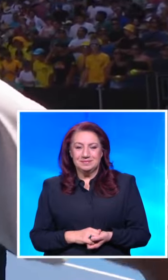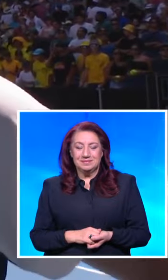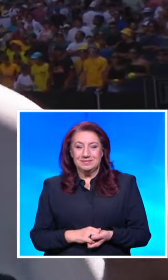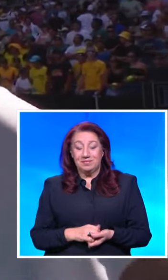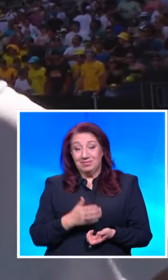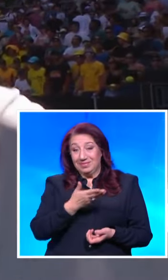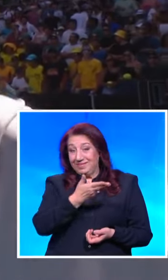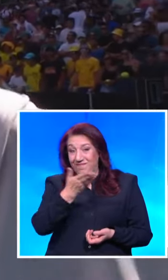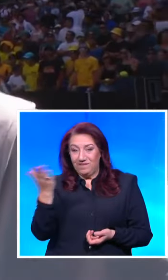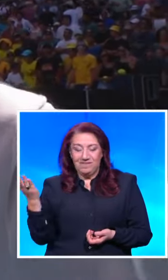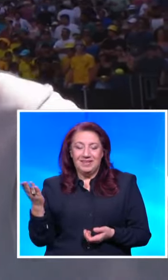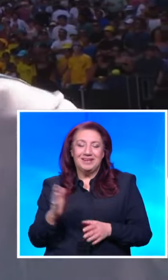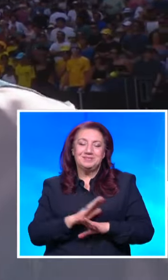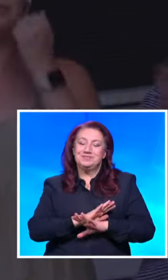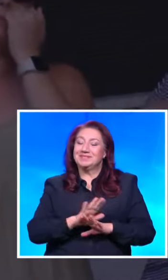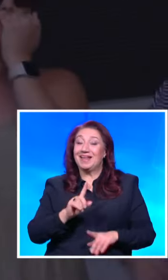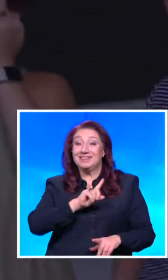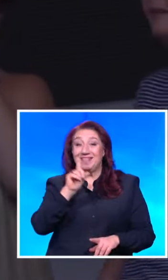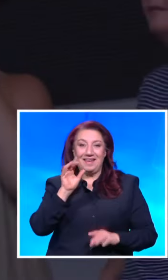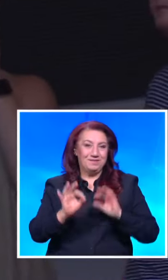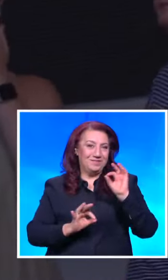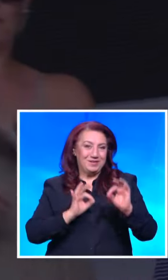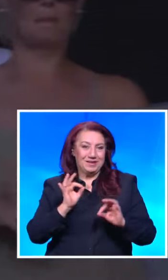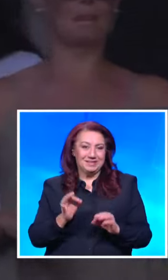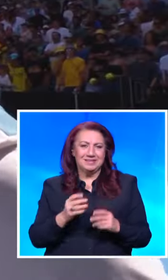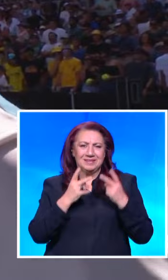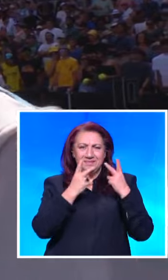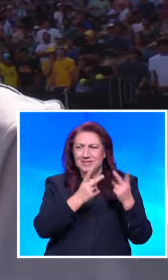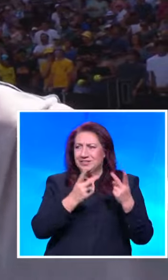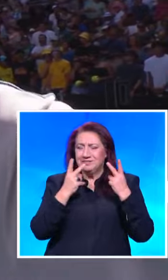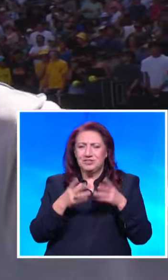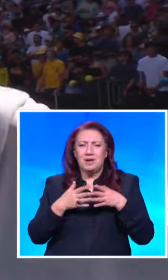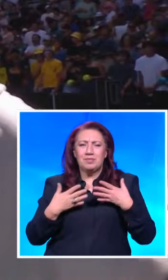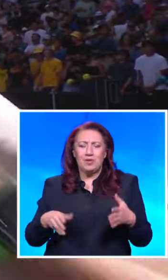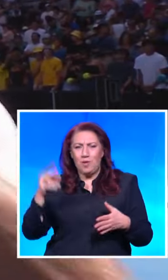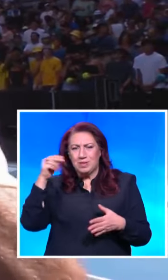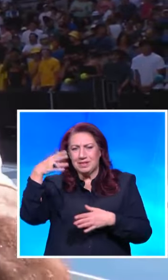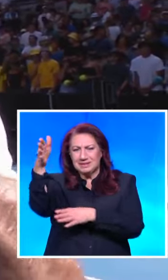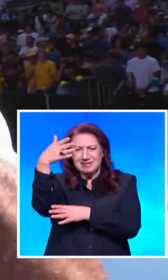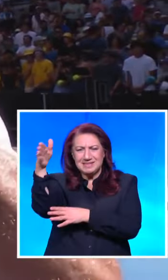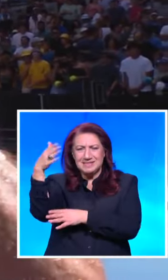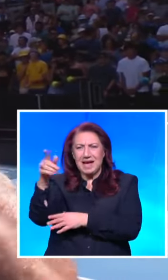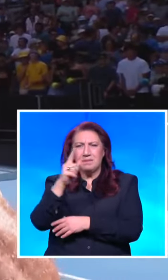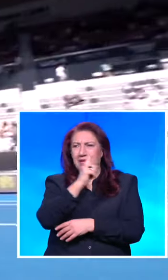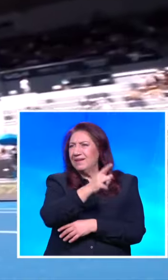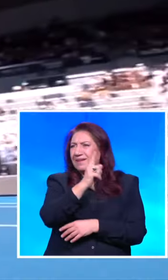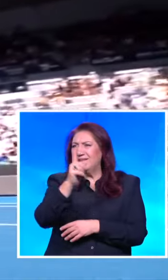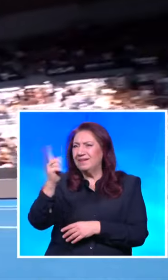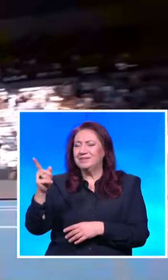Вие сте невероятни. През цялото време виждах толкова много български флагове и от двата края на корта. Беше